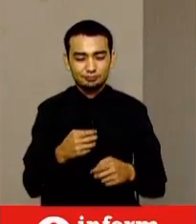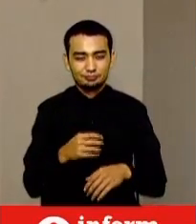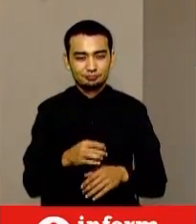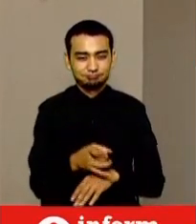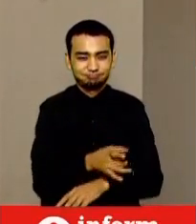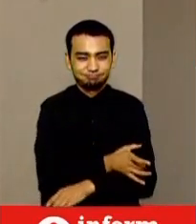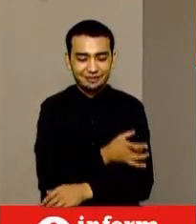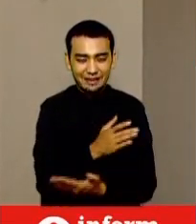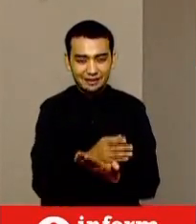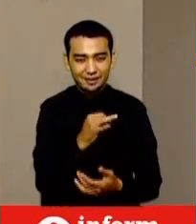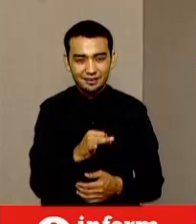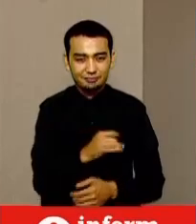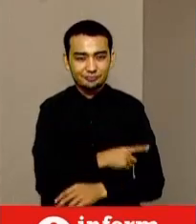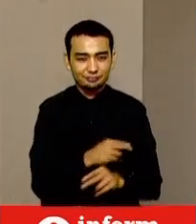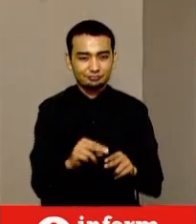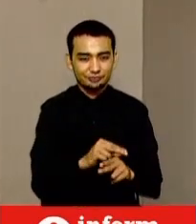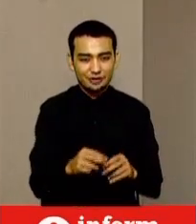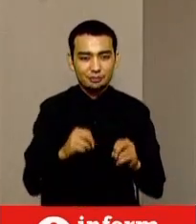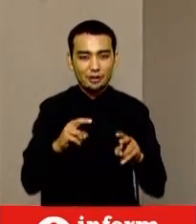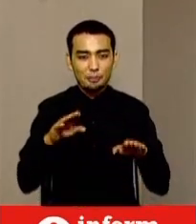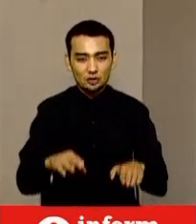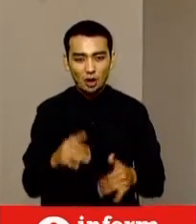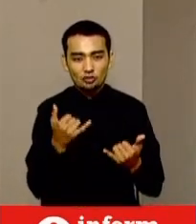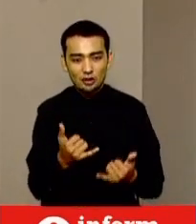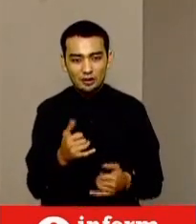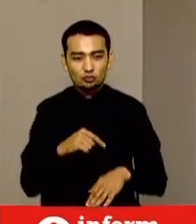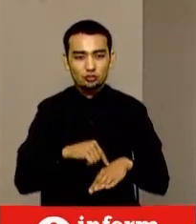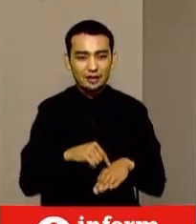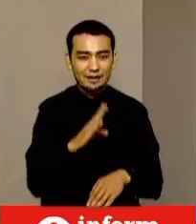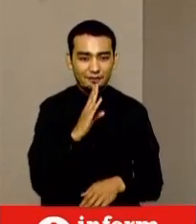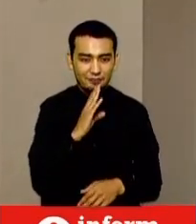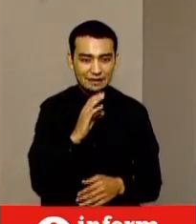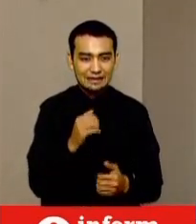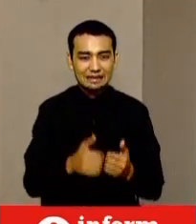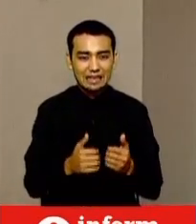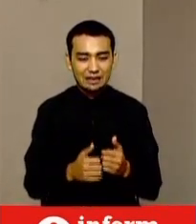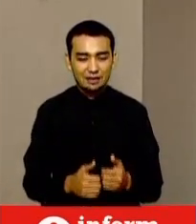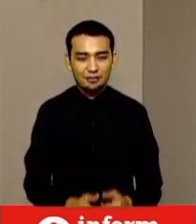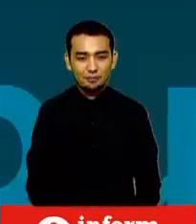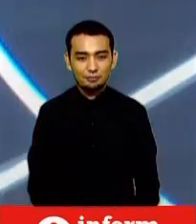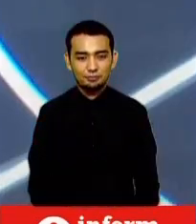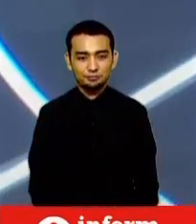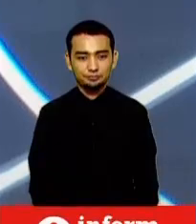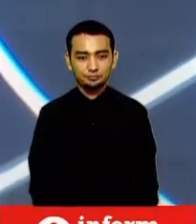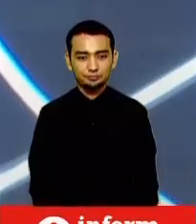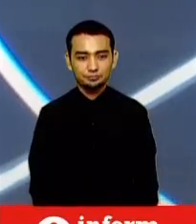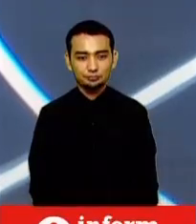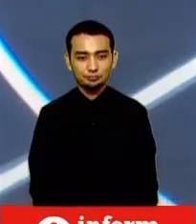нейрохирурги осмотрели пациентку, госпитализировали в отделение. Сейчас состояние девочки оценивается как средней тяжести.